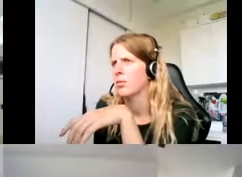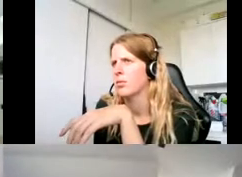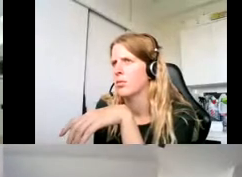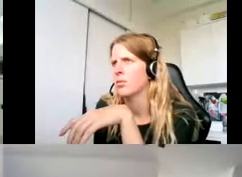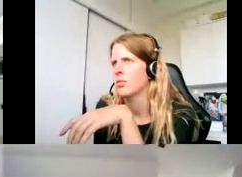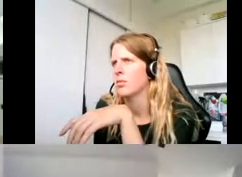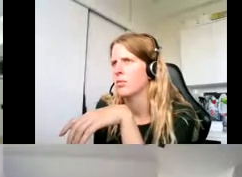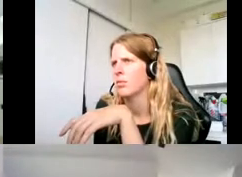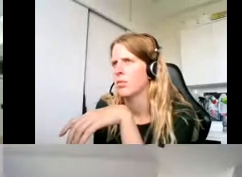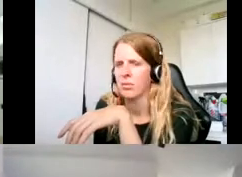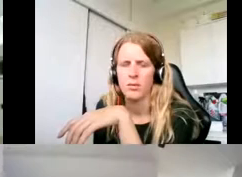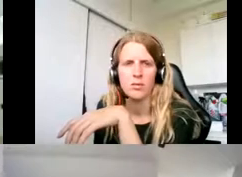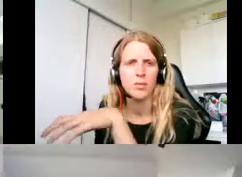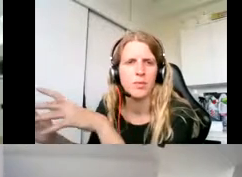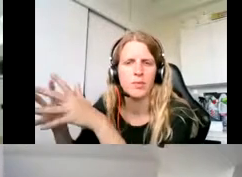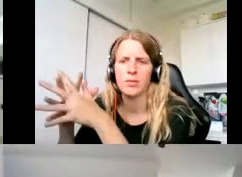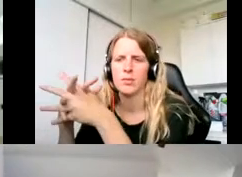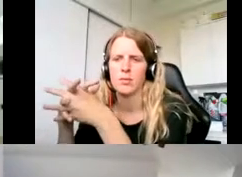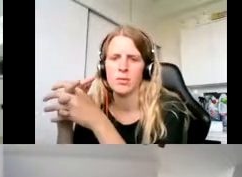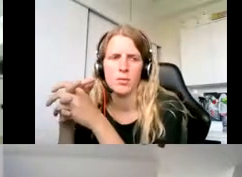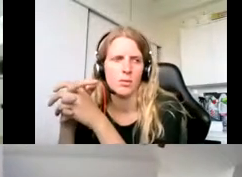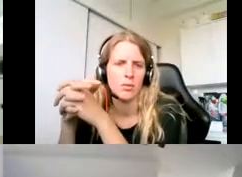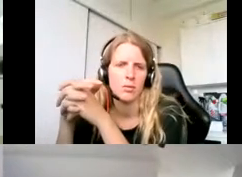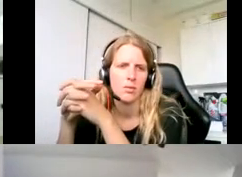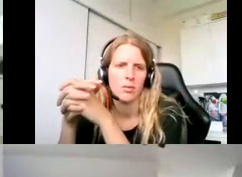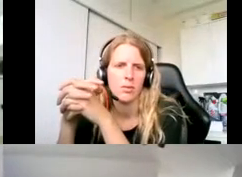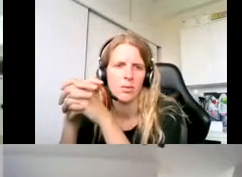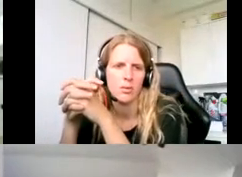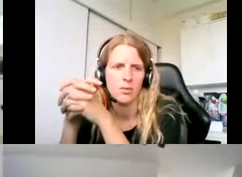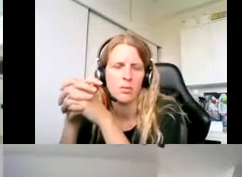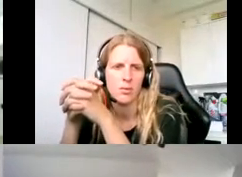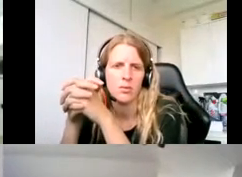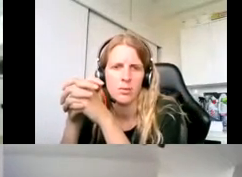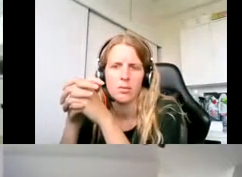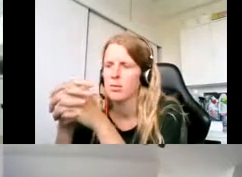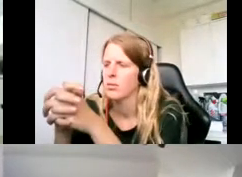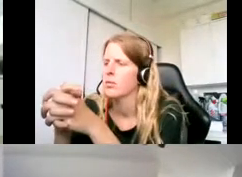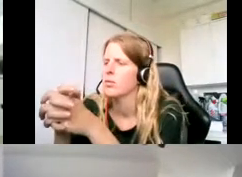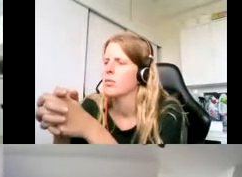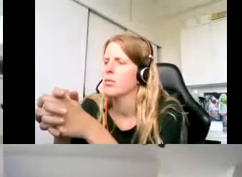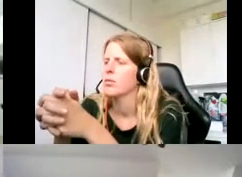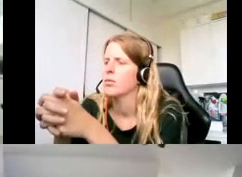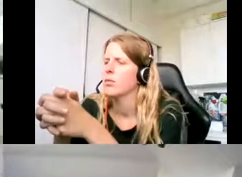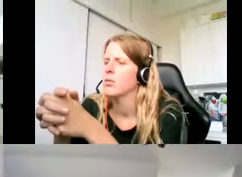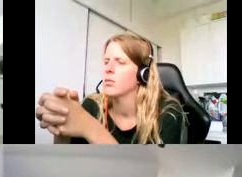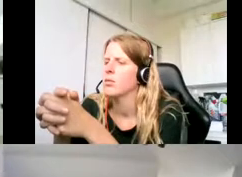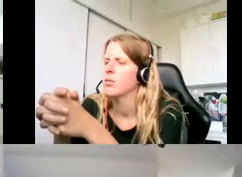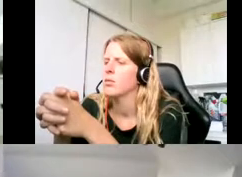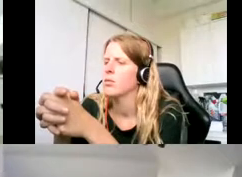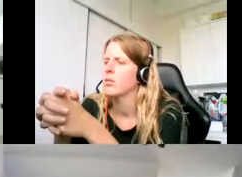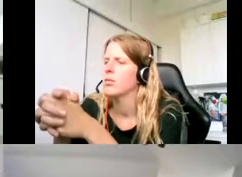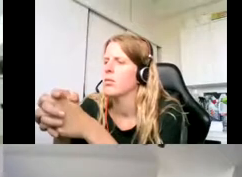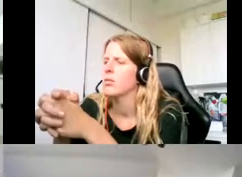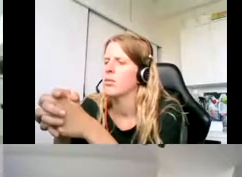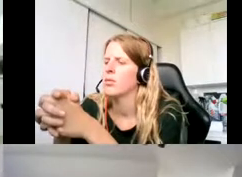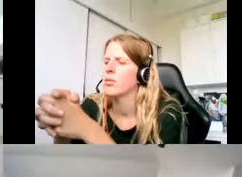kijken. Dus Mieke, zeker in de chat zie je heel veel verschillende alternatieven. En als Anke daar nog vragen over zou hebben, kan ze mij daar ook altijd...